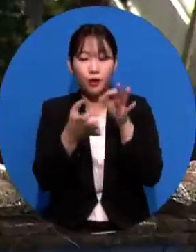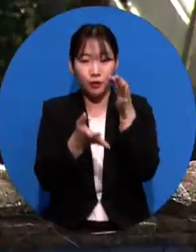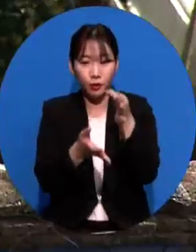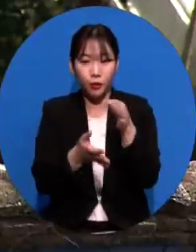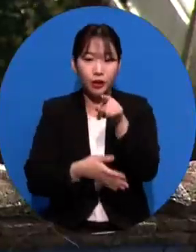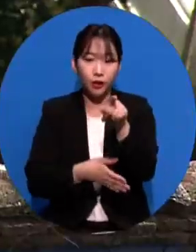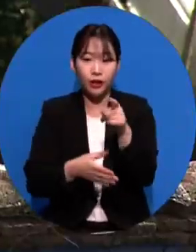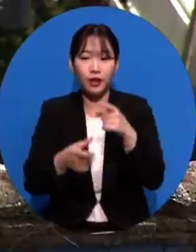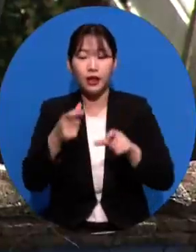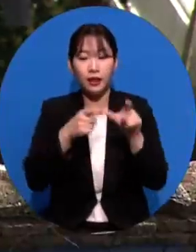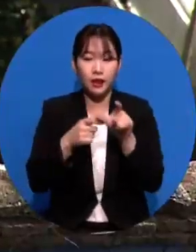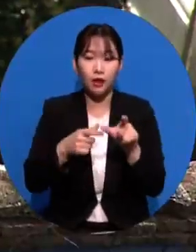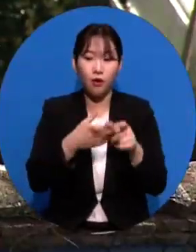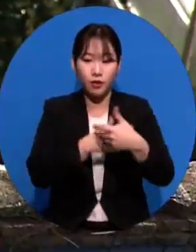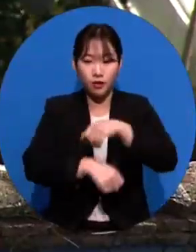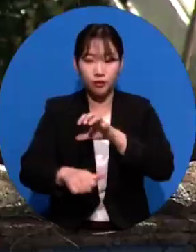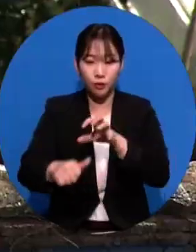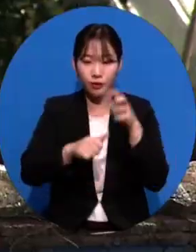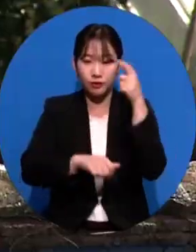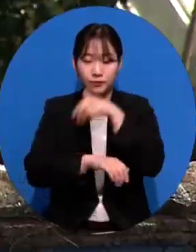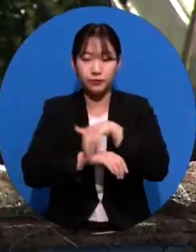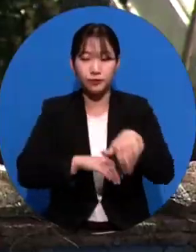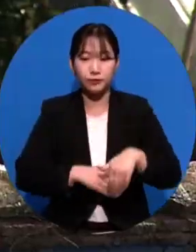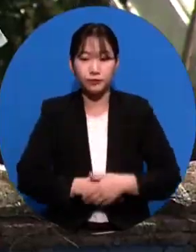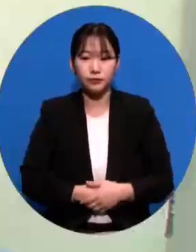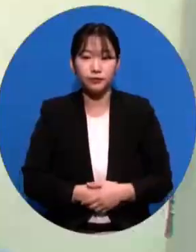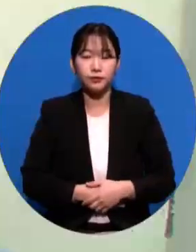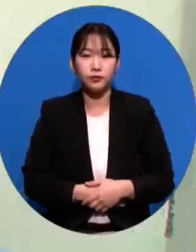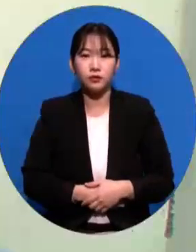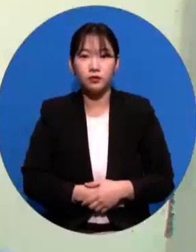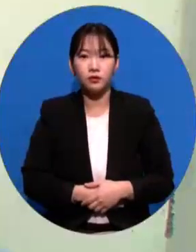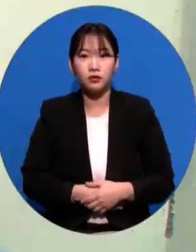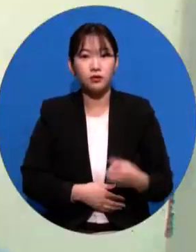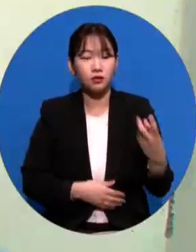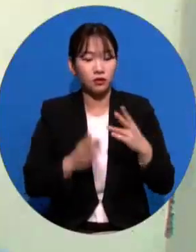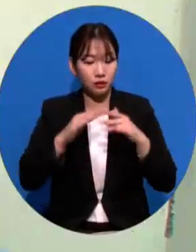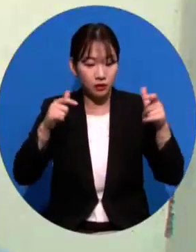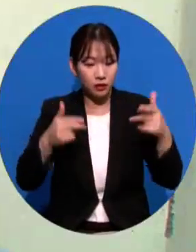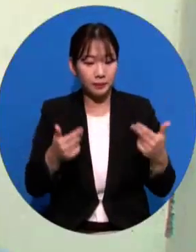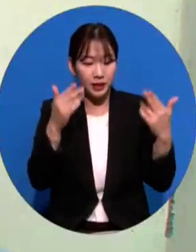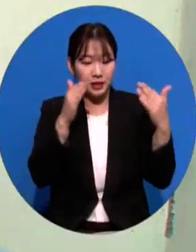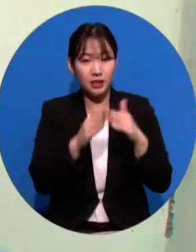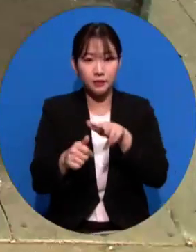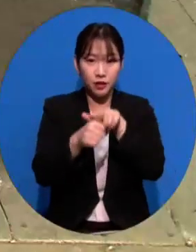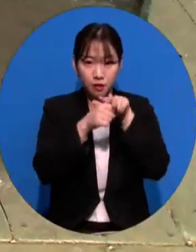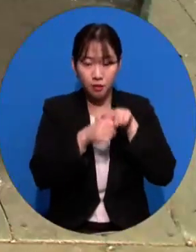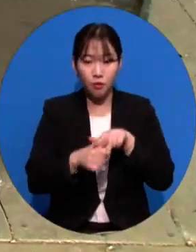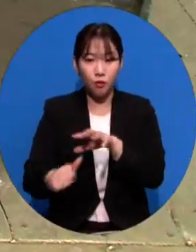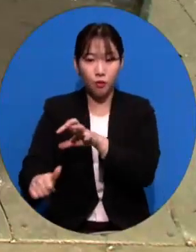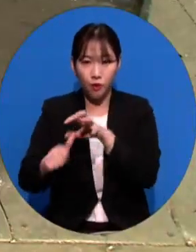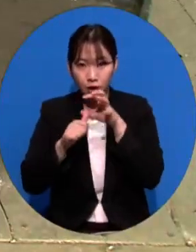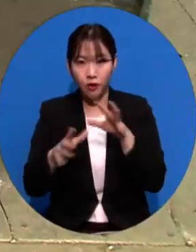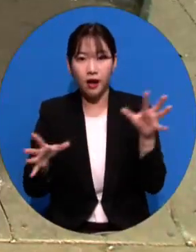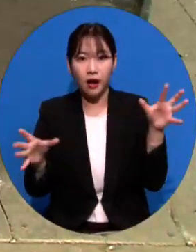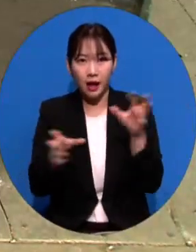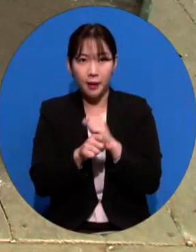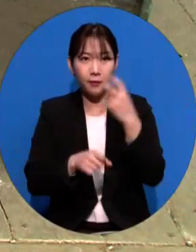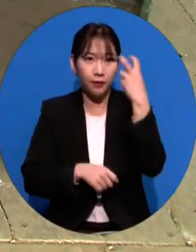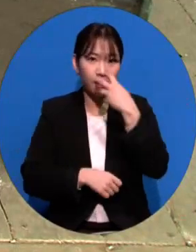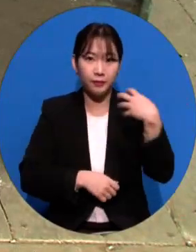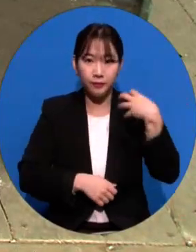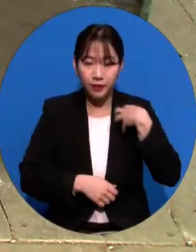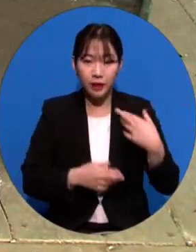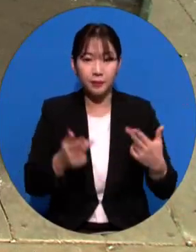여기에 적극 활용할 방침입니다 또 전남지역 빈집 정보와 활용 등을 통합적으로 관리하는